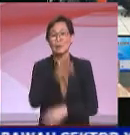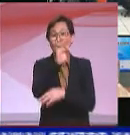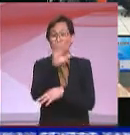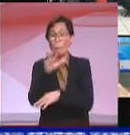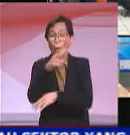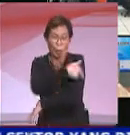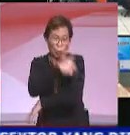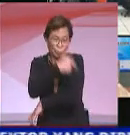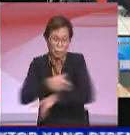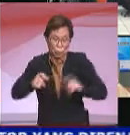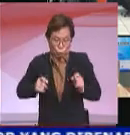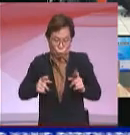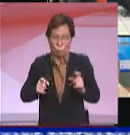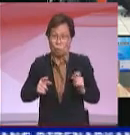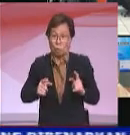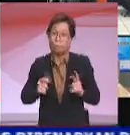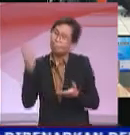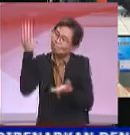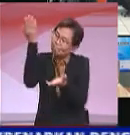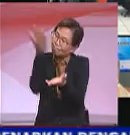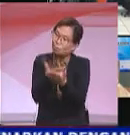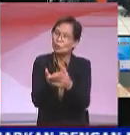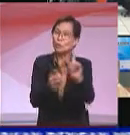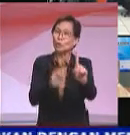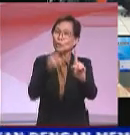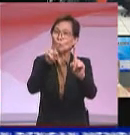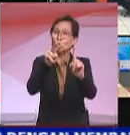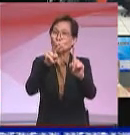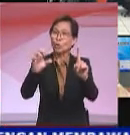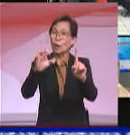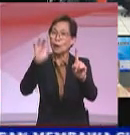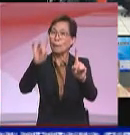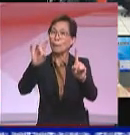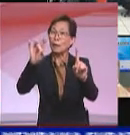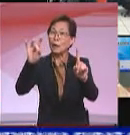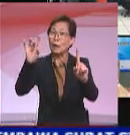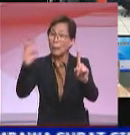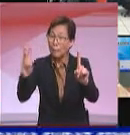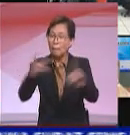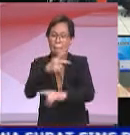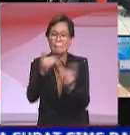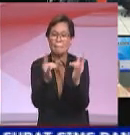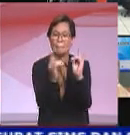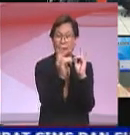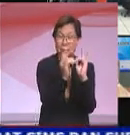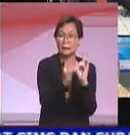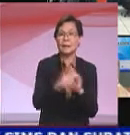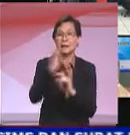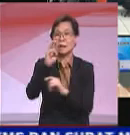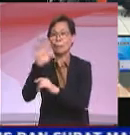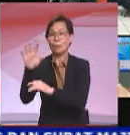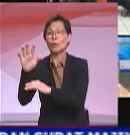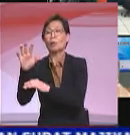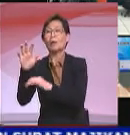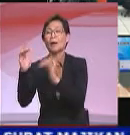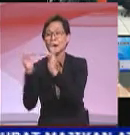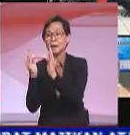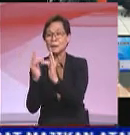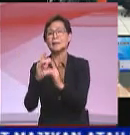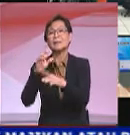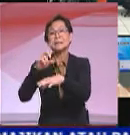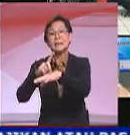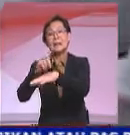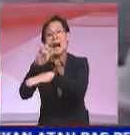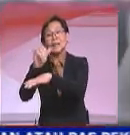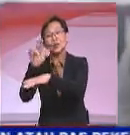95 hospital swasta berkenaan menawarkan 1,286 buah katil selain 65 katil di unit rawatan rapi